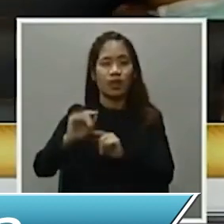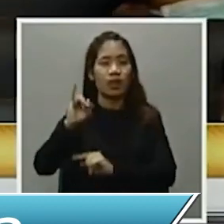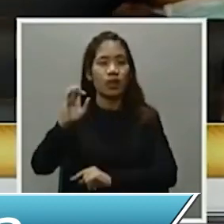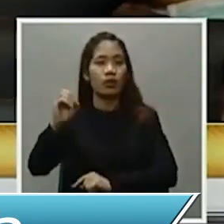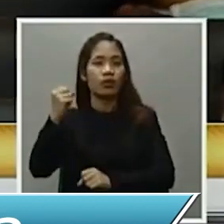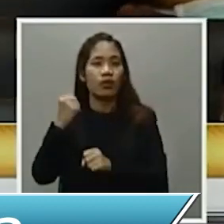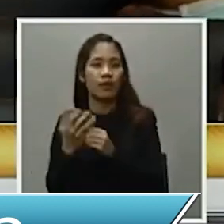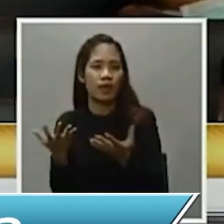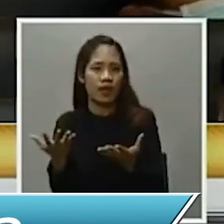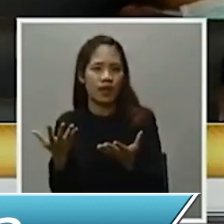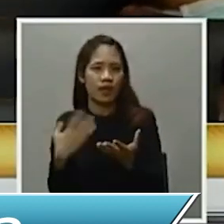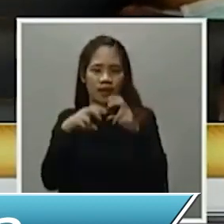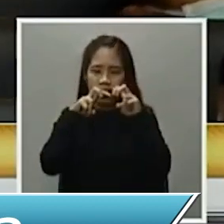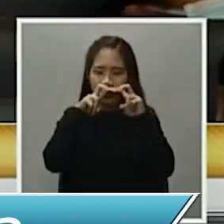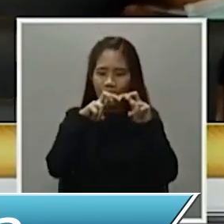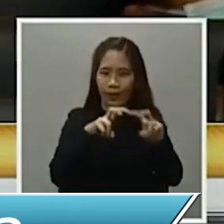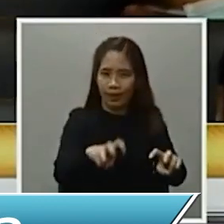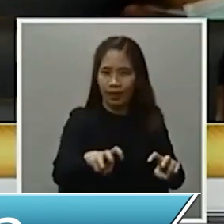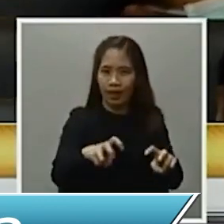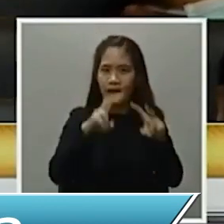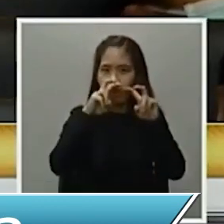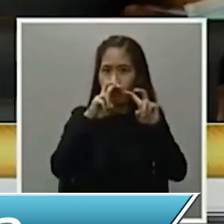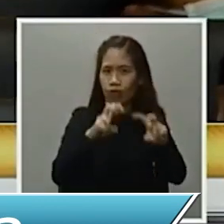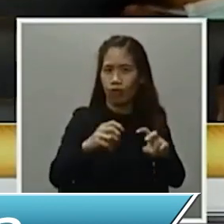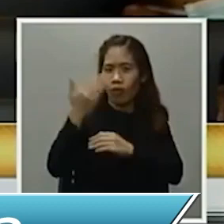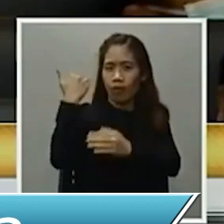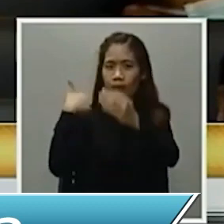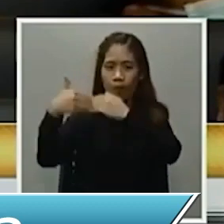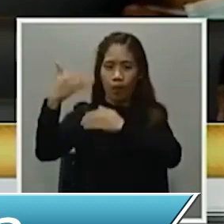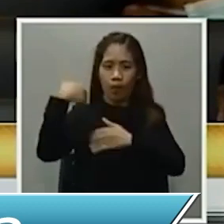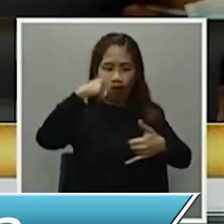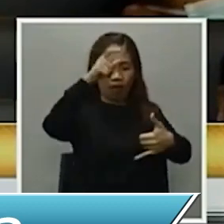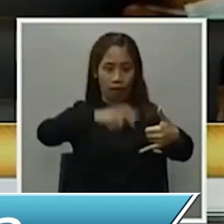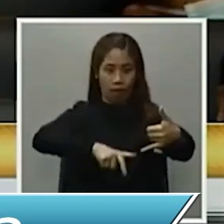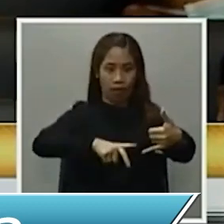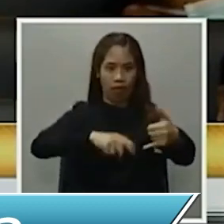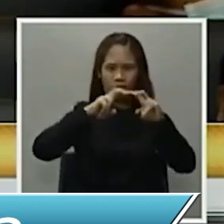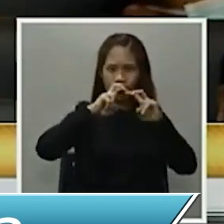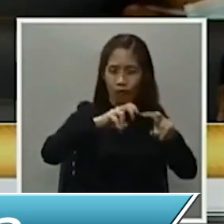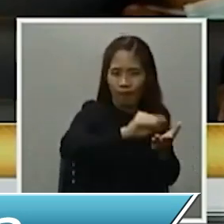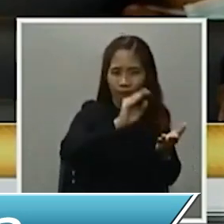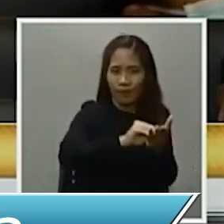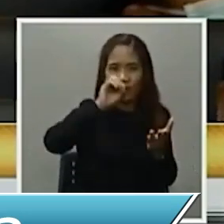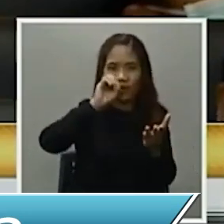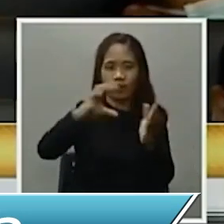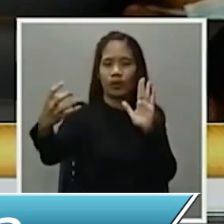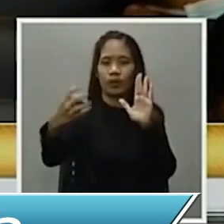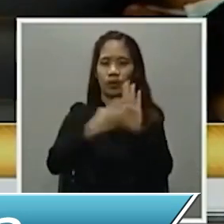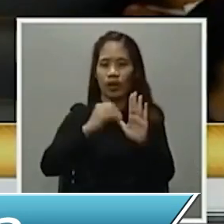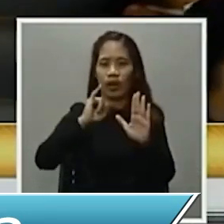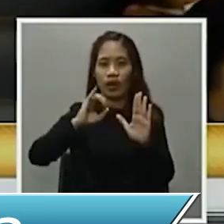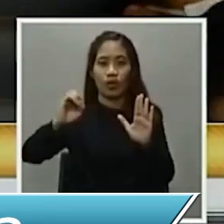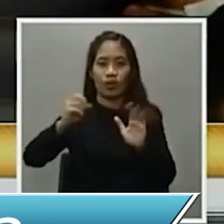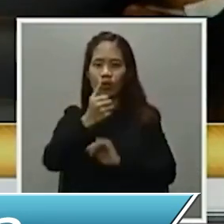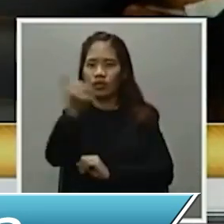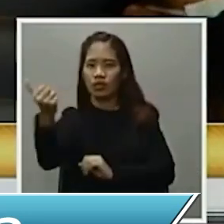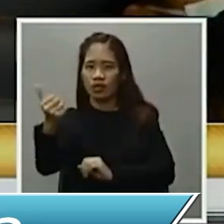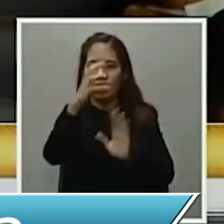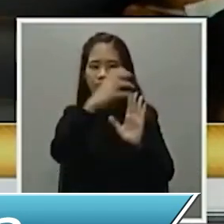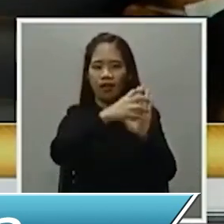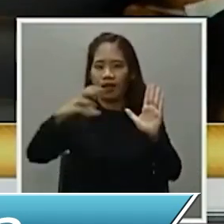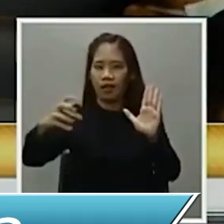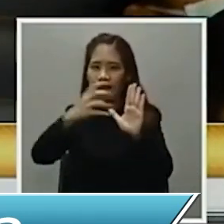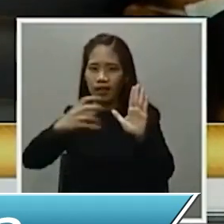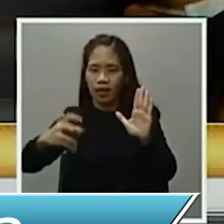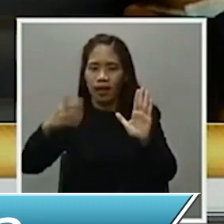างว่าคนที่อยู่ในคลิปเป็น IO กลับใจนะคะแชร์วิธีการทำ IO ให้กับท่านน